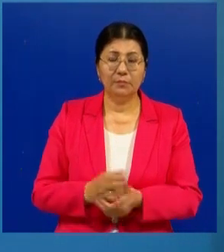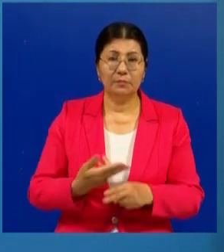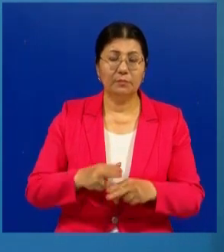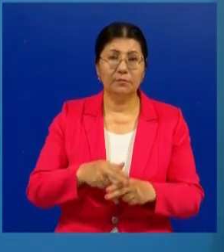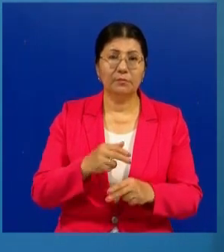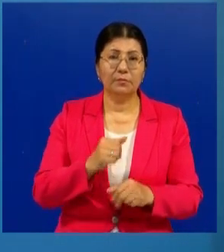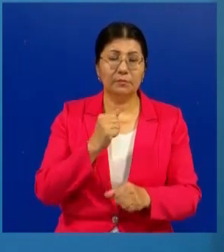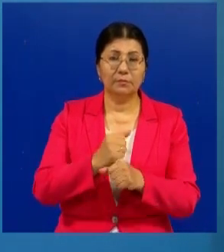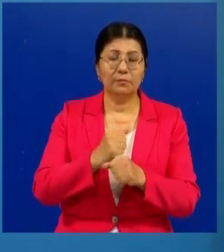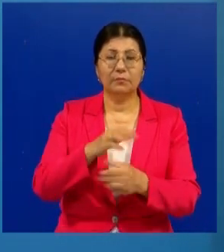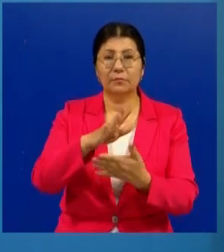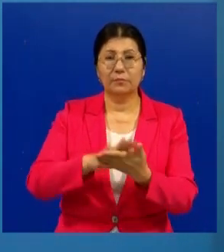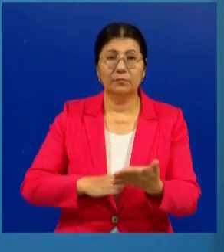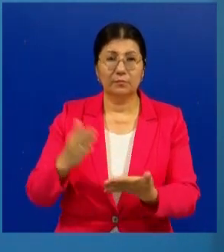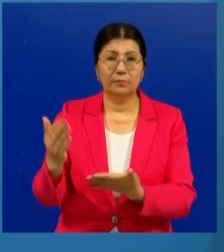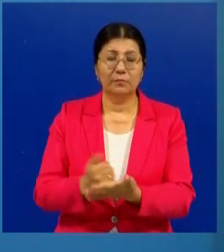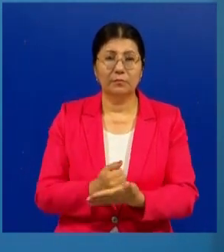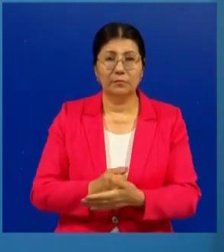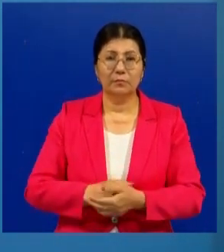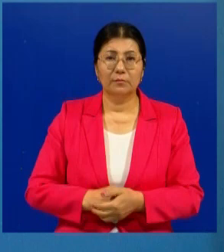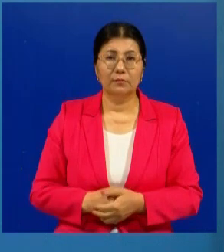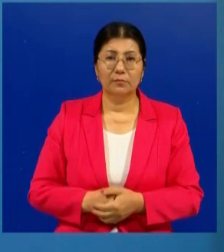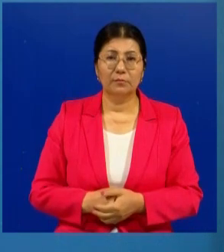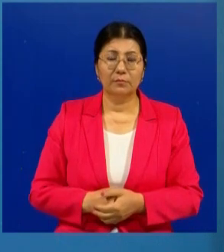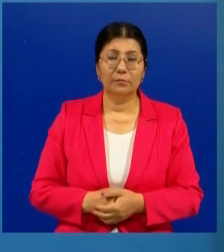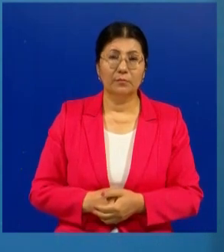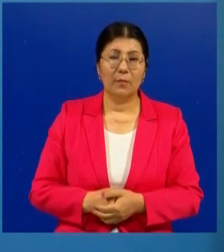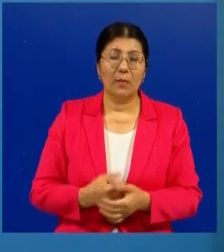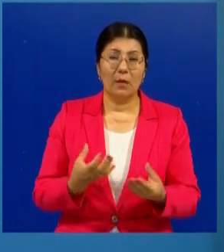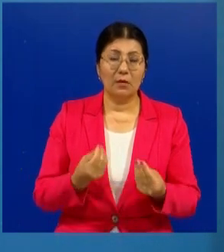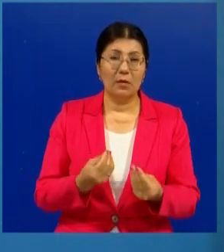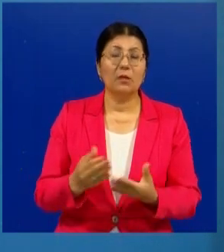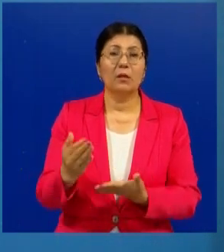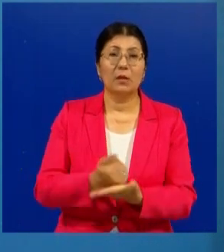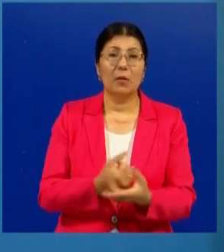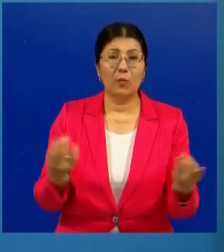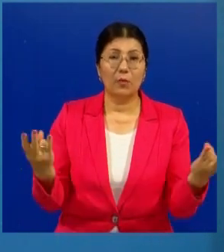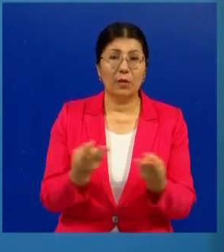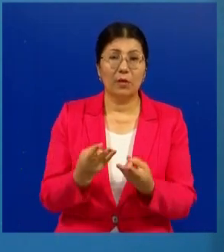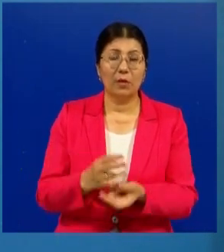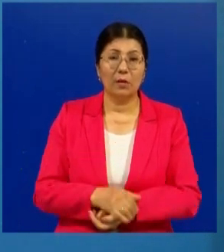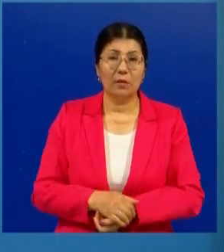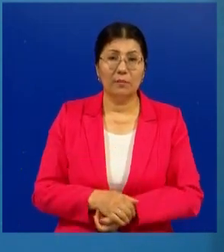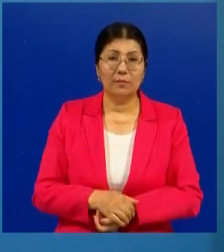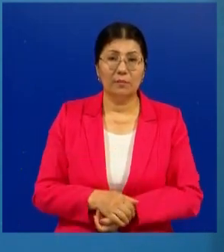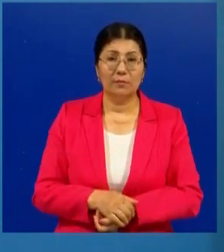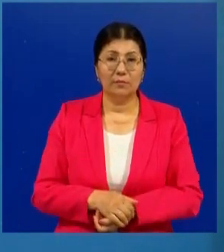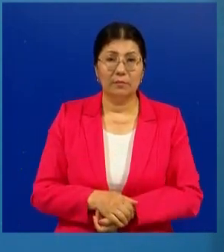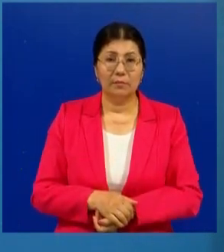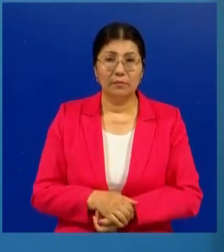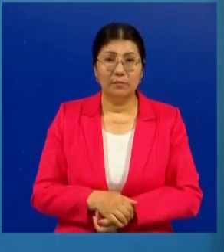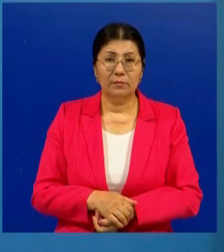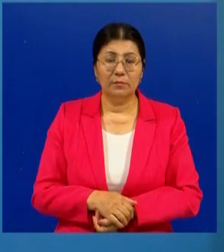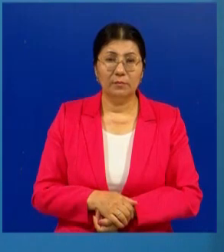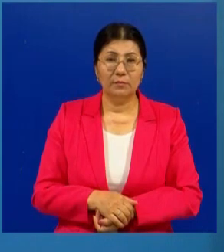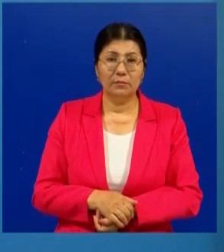жұмыс әлі де жалғасын табады деп ойлаймын, және ол табу керек. Себебі әлі құжаттарды ақтаруымыз керек, халыққа шығаруымыз керек, айналымға жіберуіміз керек